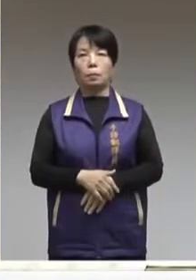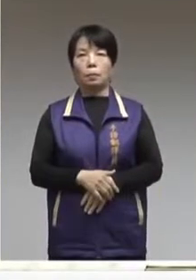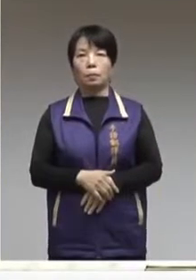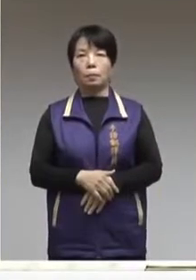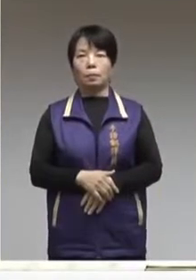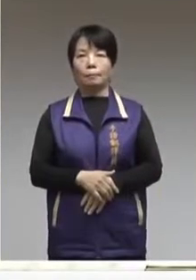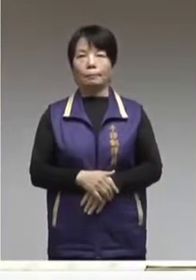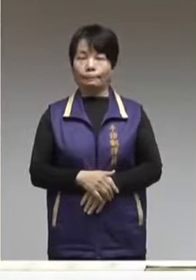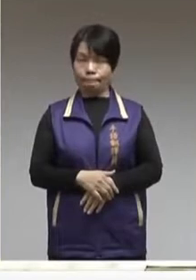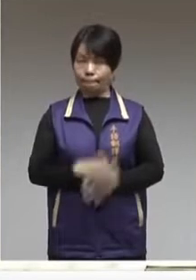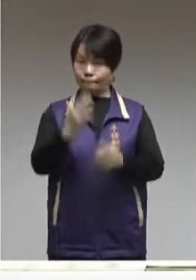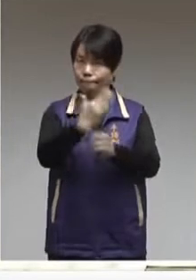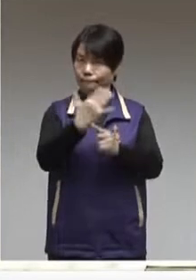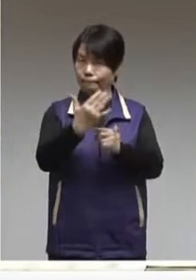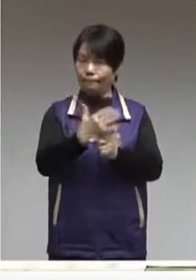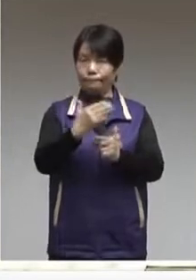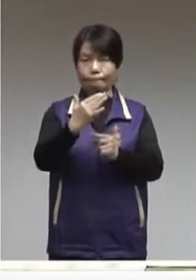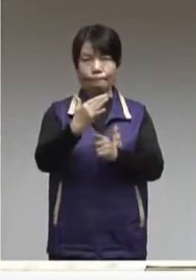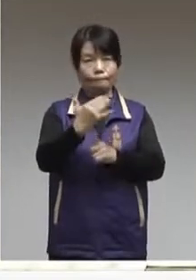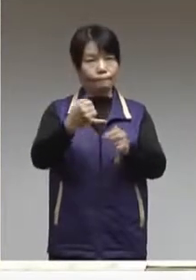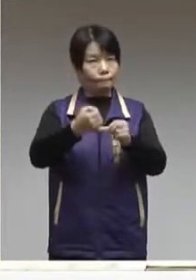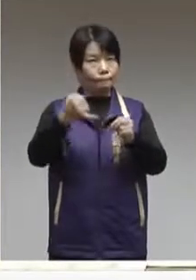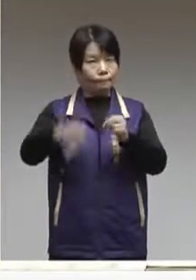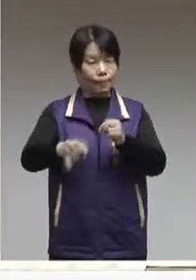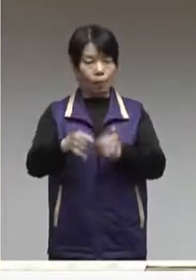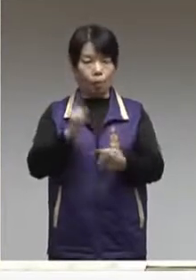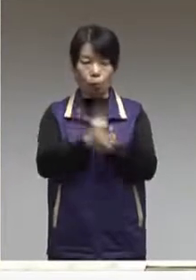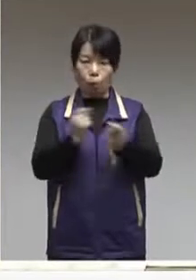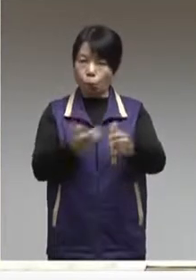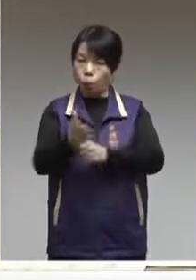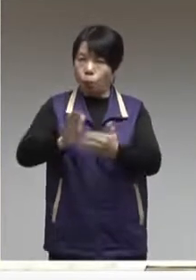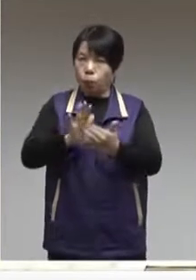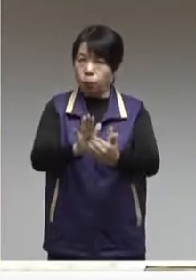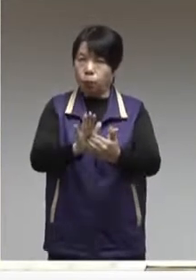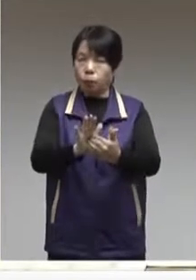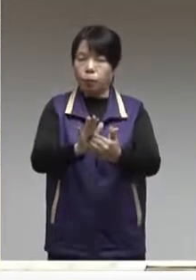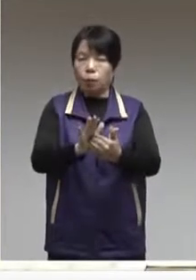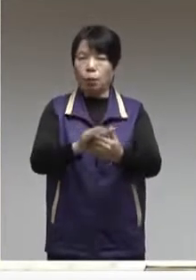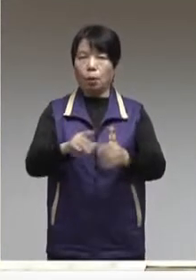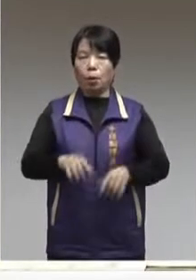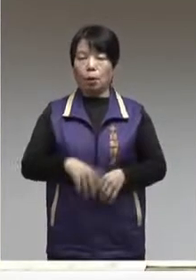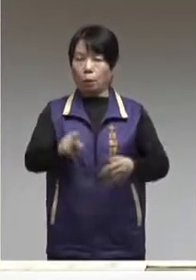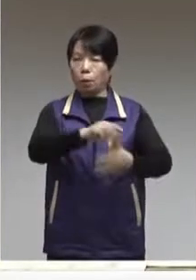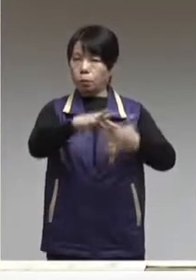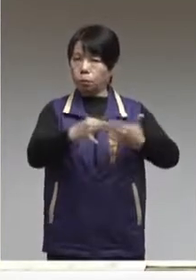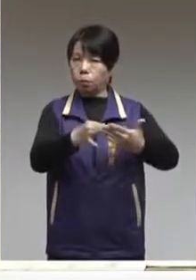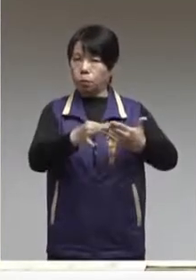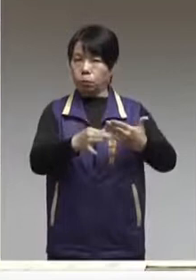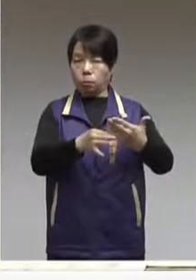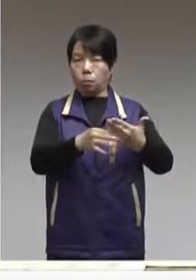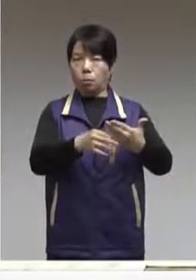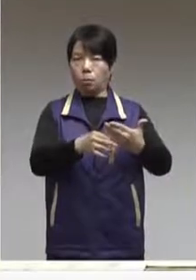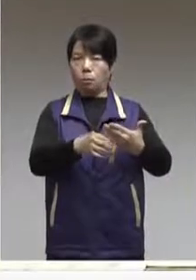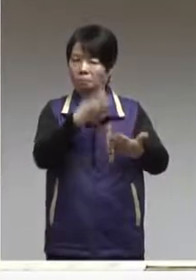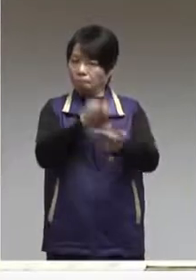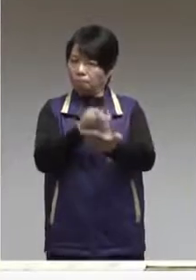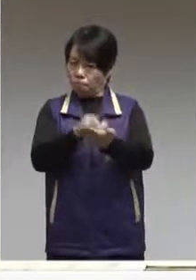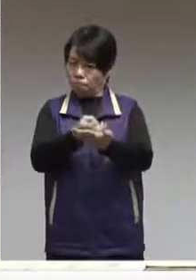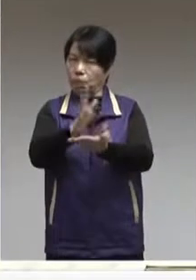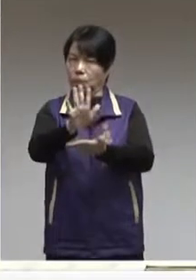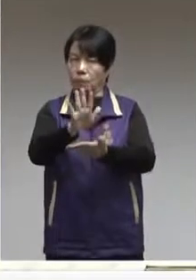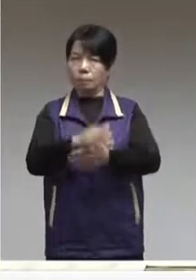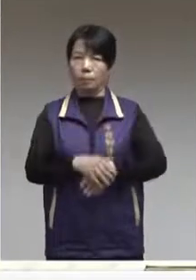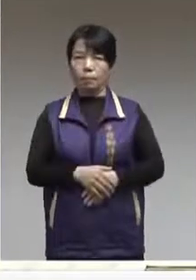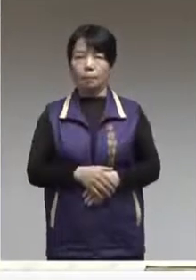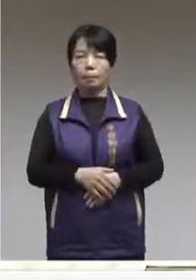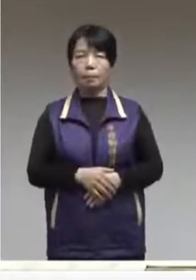以咱基丁的防疫措施，咱的防疫，咱的规定有较严一丝丝